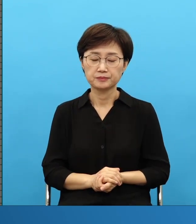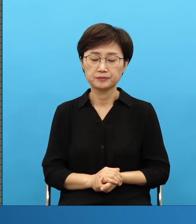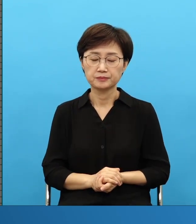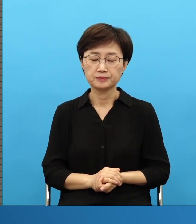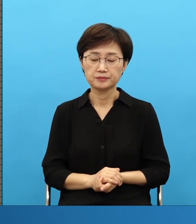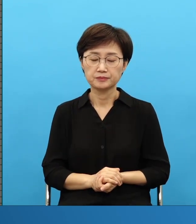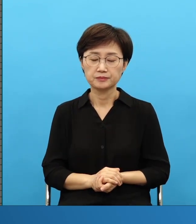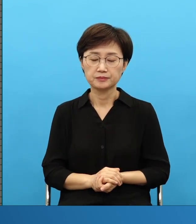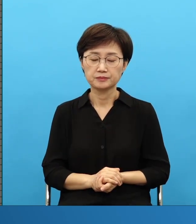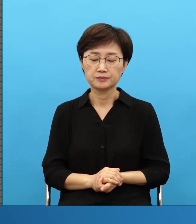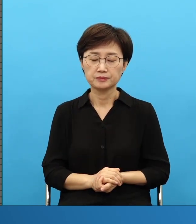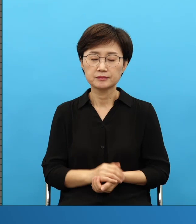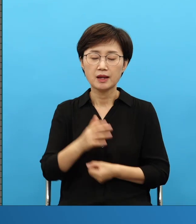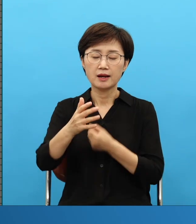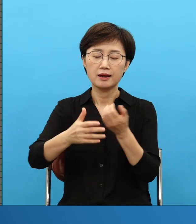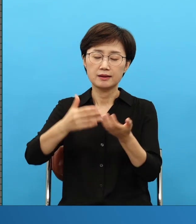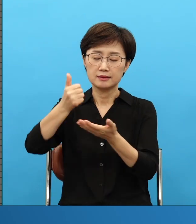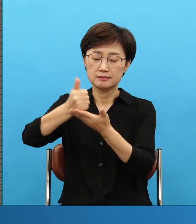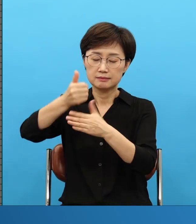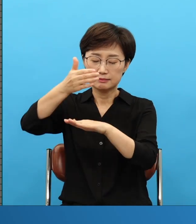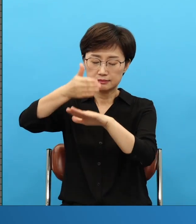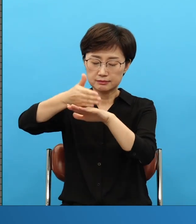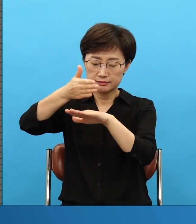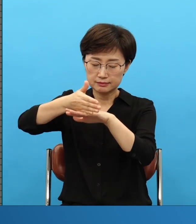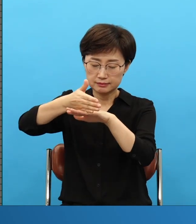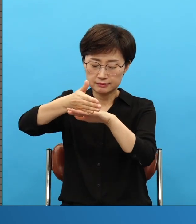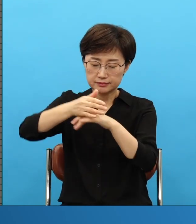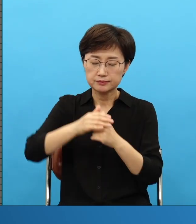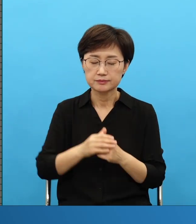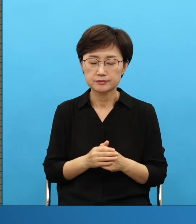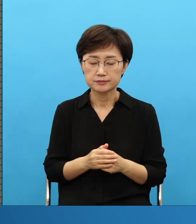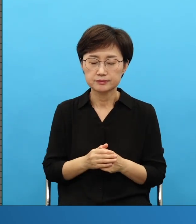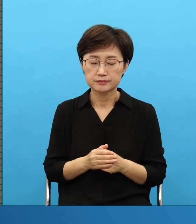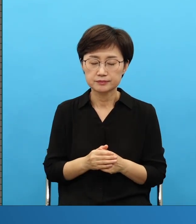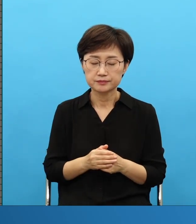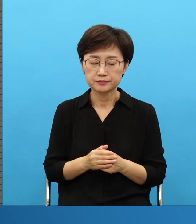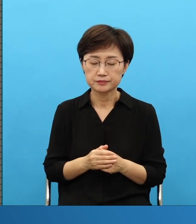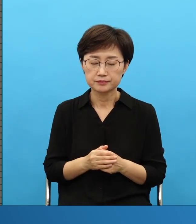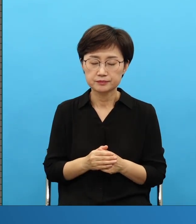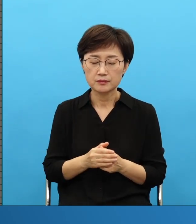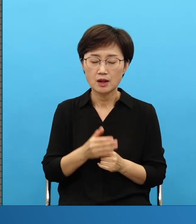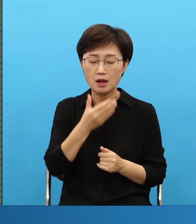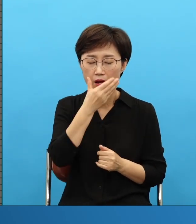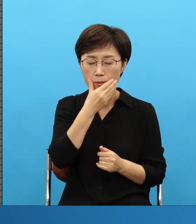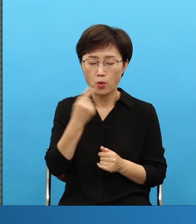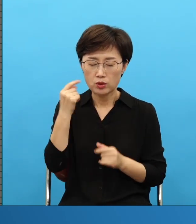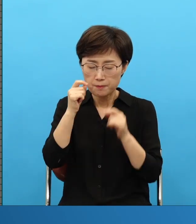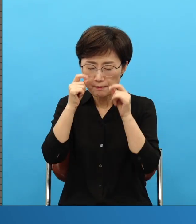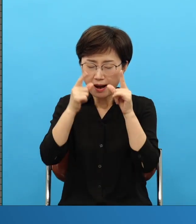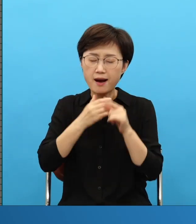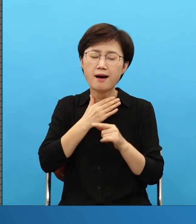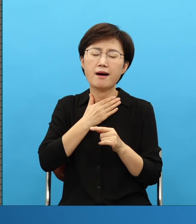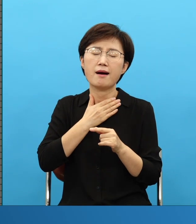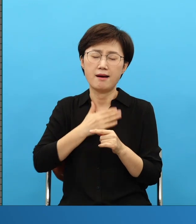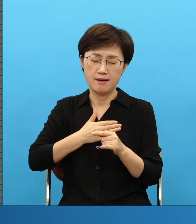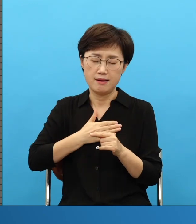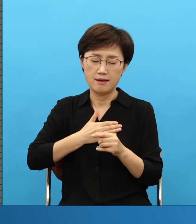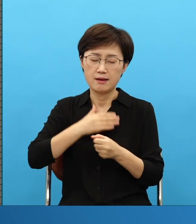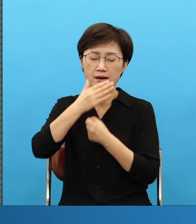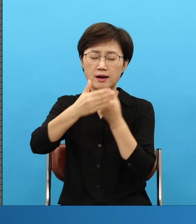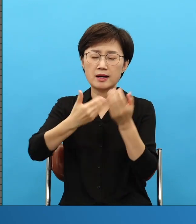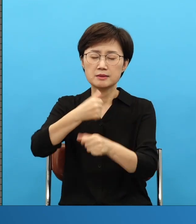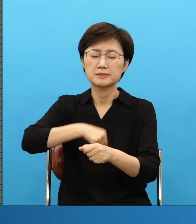him. 하나님 감사합니다. God, we thank you. 복음을 알고 하나님 자녀된 신분과 권세를 누리게